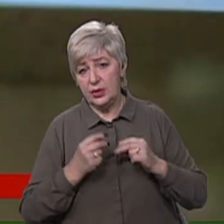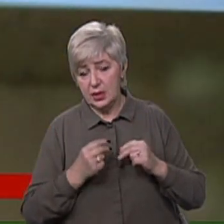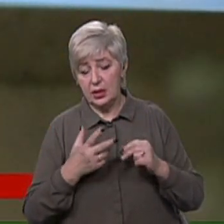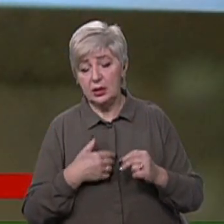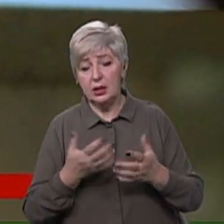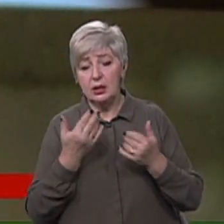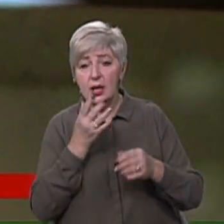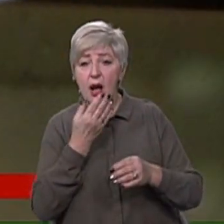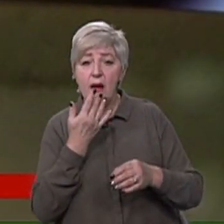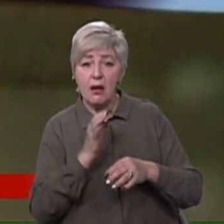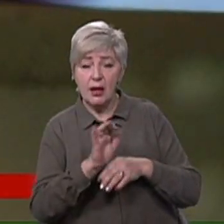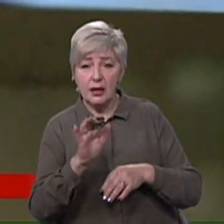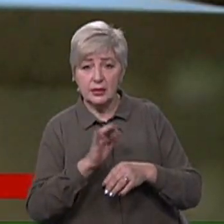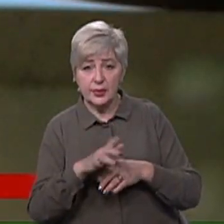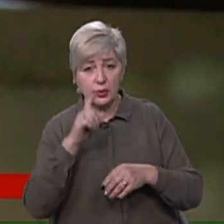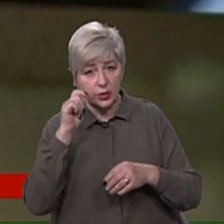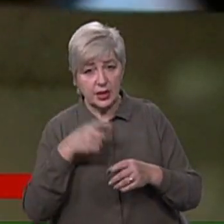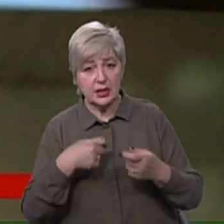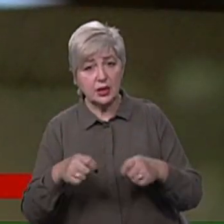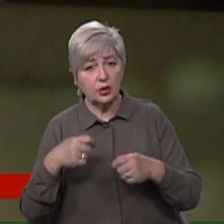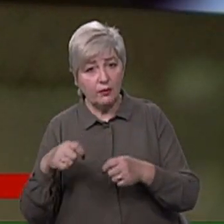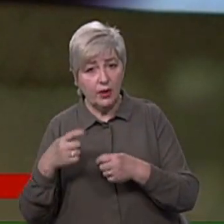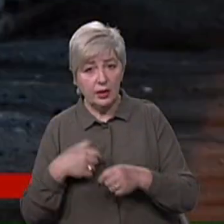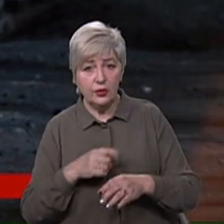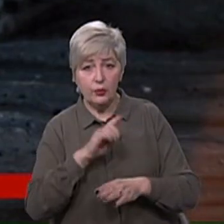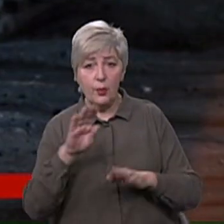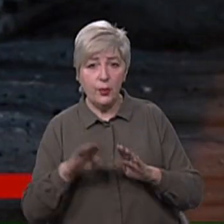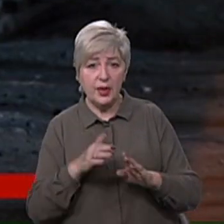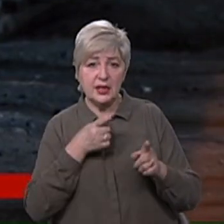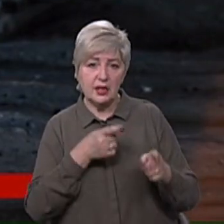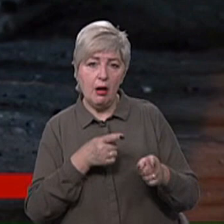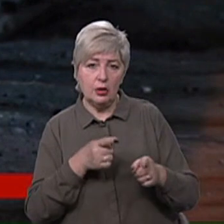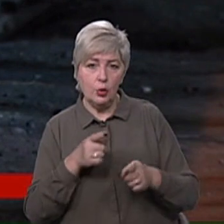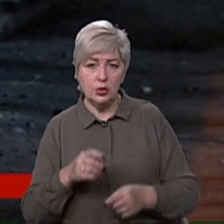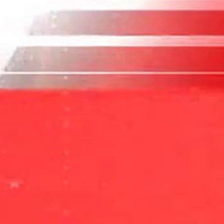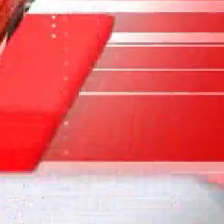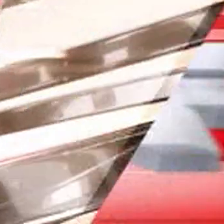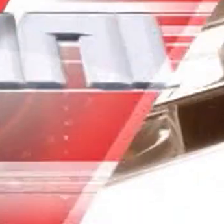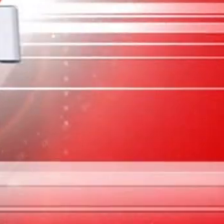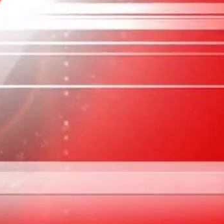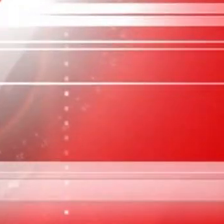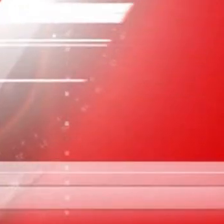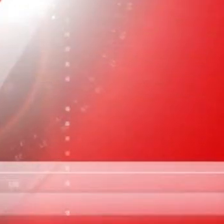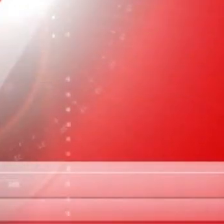експорт українських товарів до Європи під загрозою. Софія Москаленко, Анастасія Катаєва, Євген Олінський. Деталі.